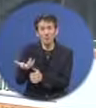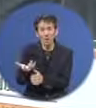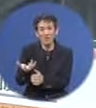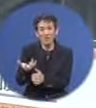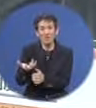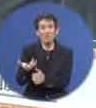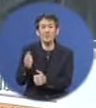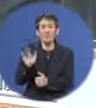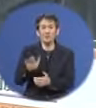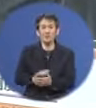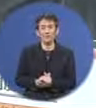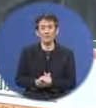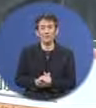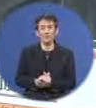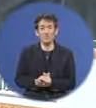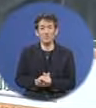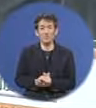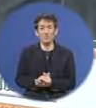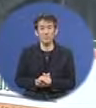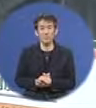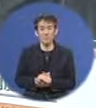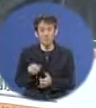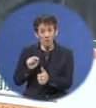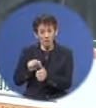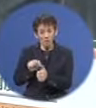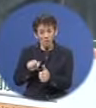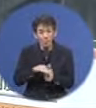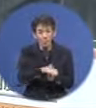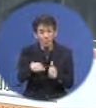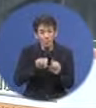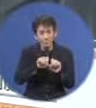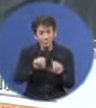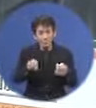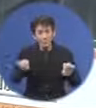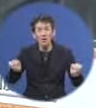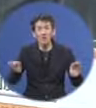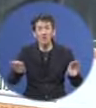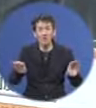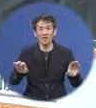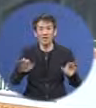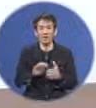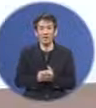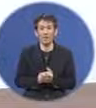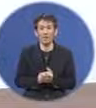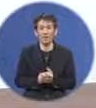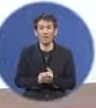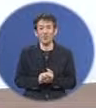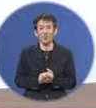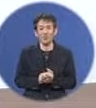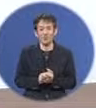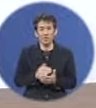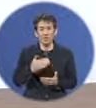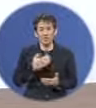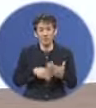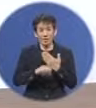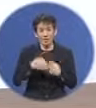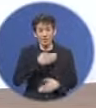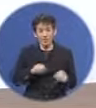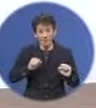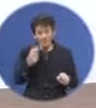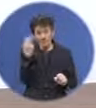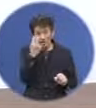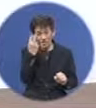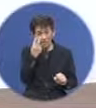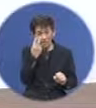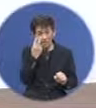差し上げるわけですね、はい、でそれで、まあ、皆さんにできるだけ働きかけをしていただいて、で検診とか、はい、あるいは健